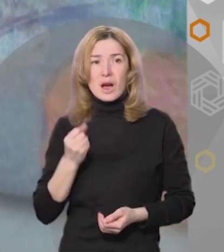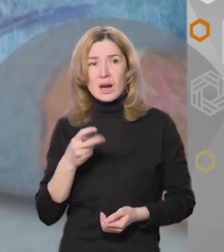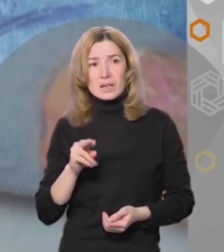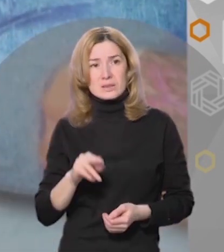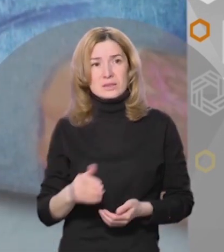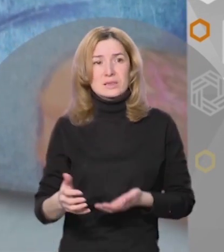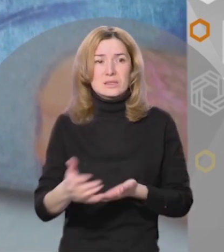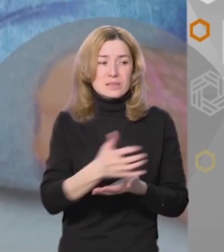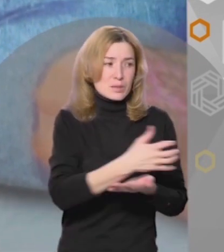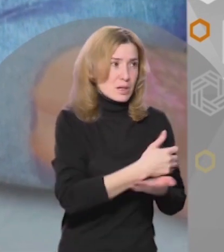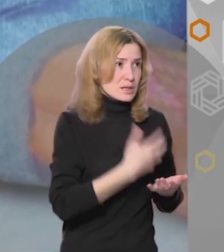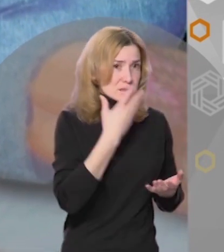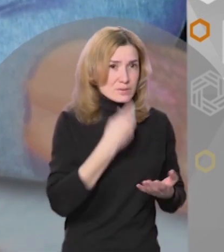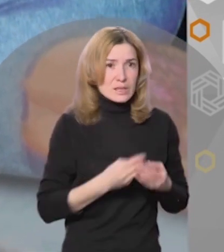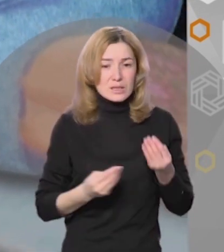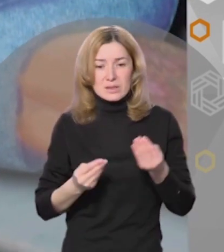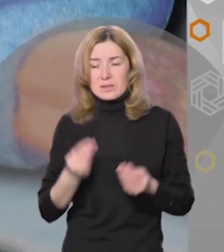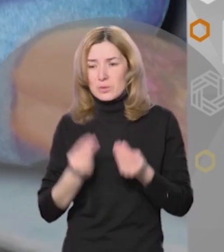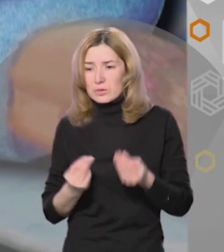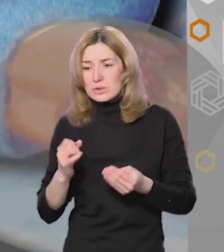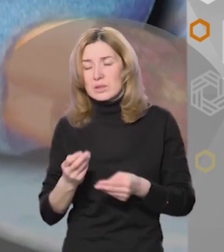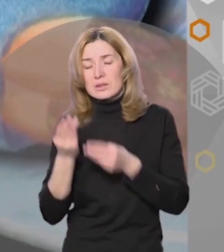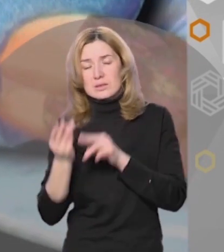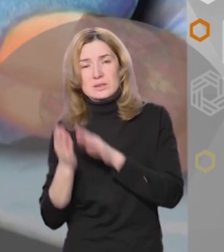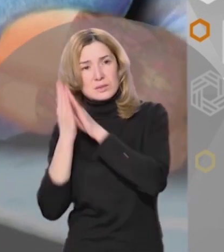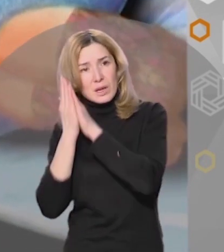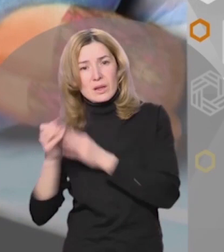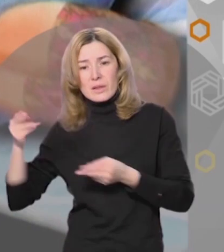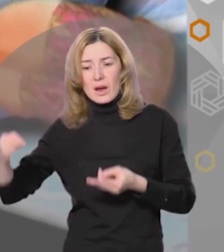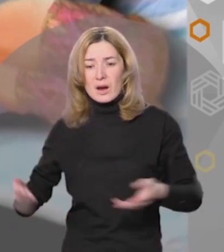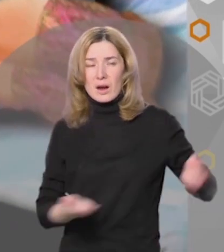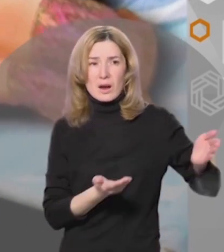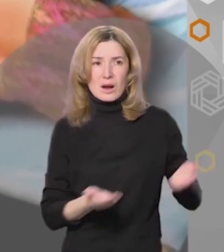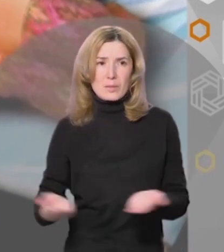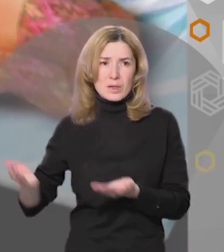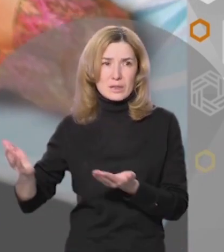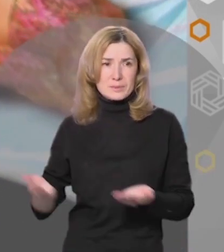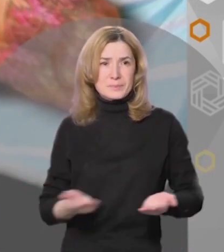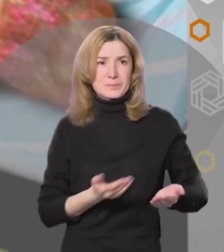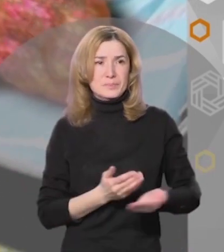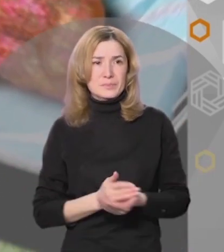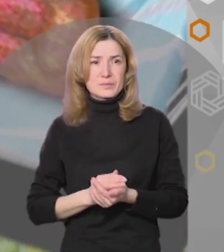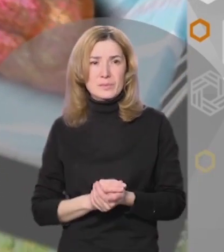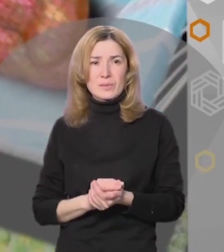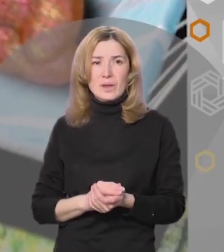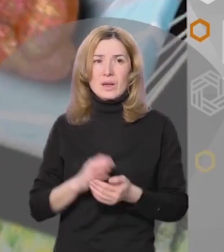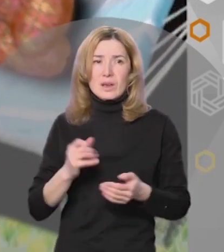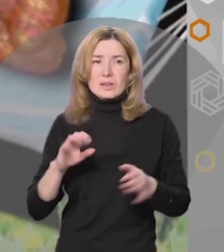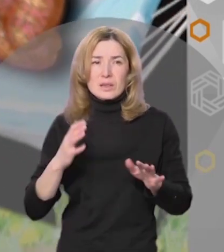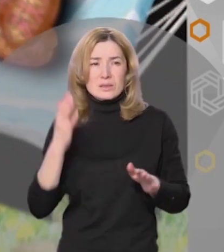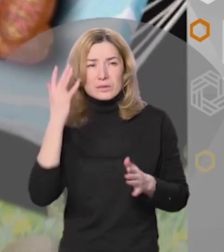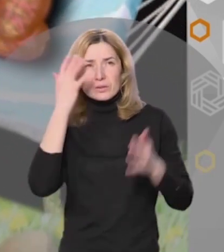Ася забралась ногами в гамак, устроилась поудобнее и закрыла глаза. Где-то над